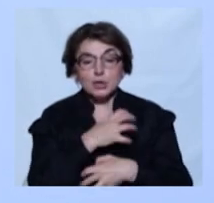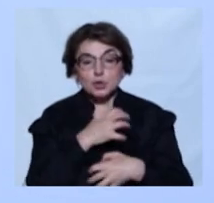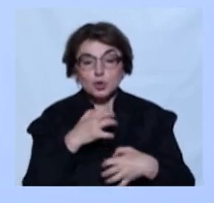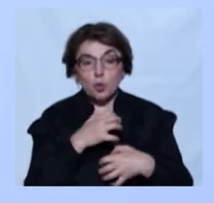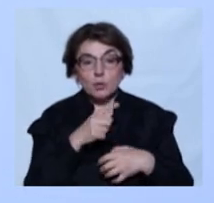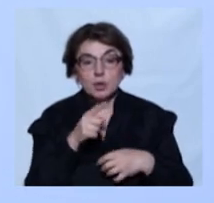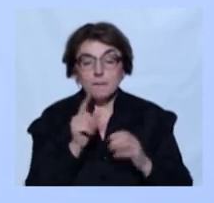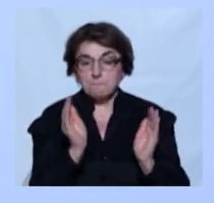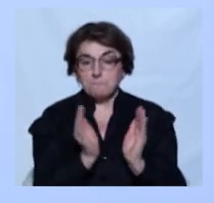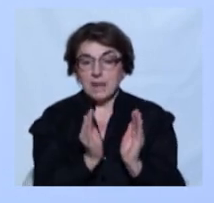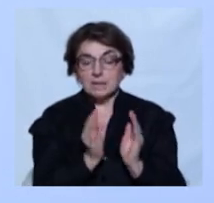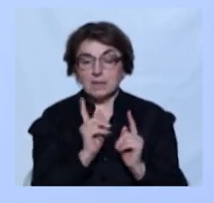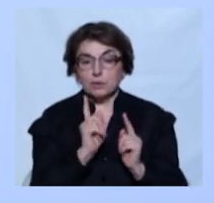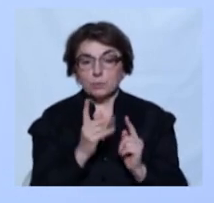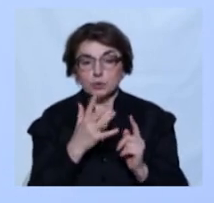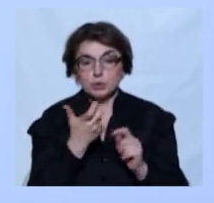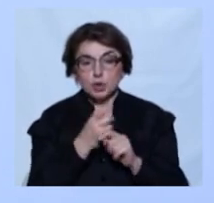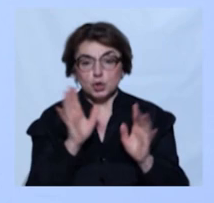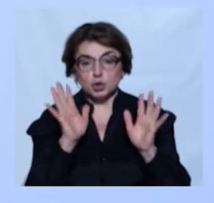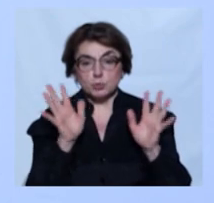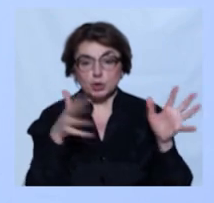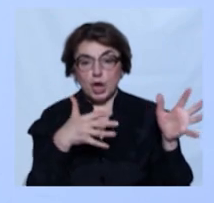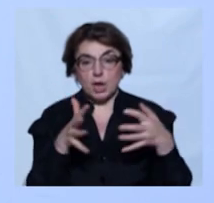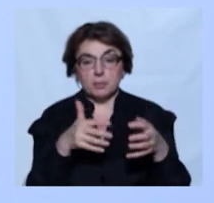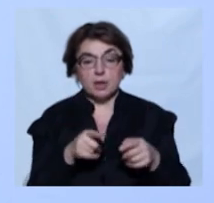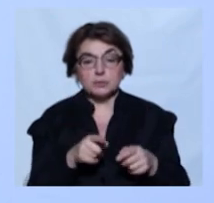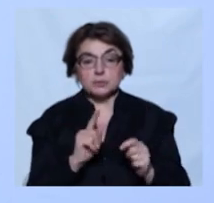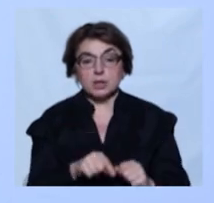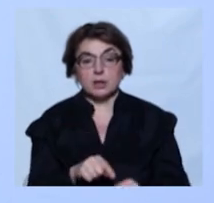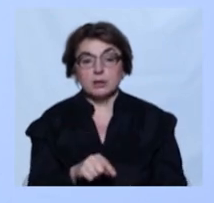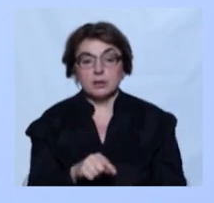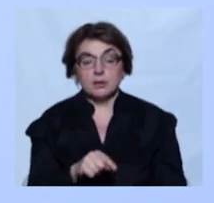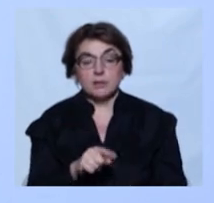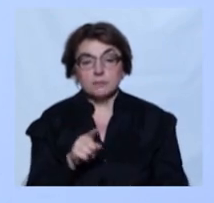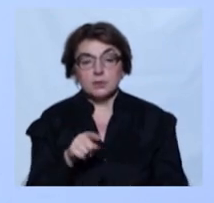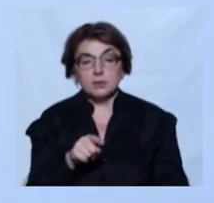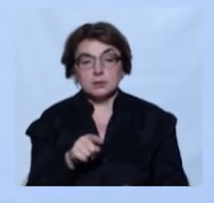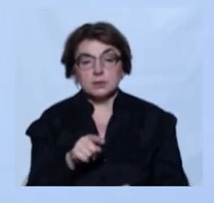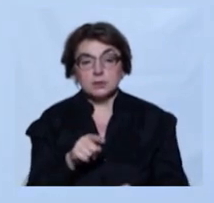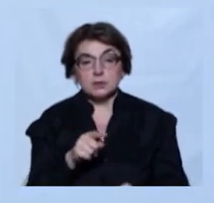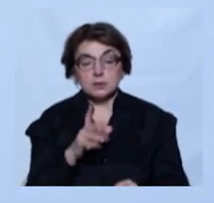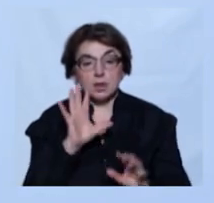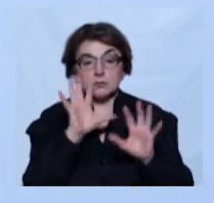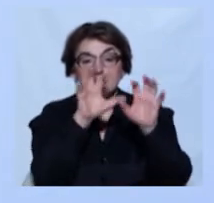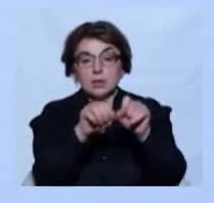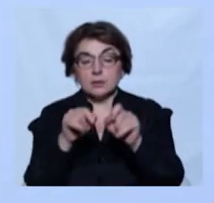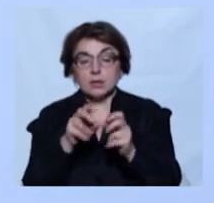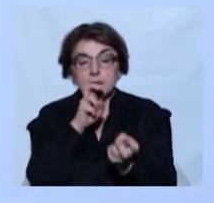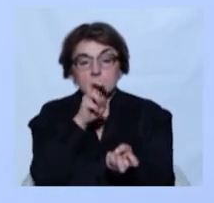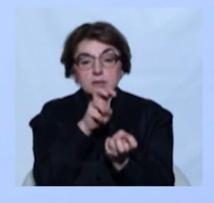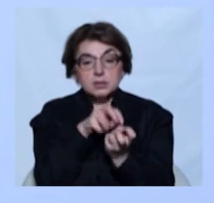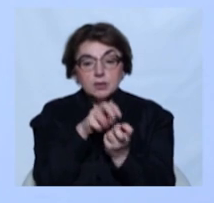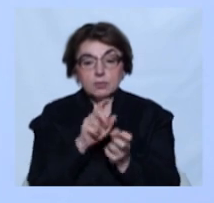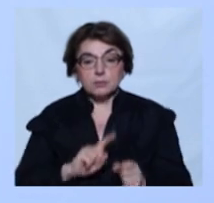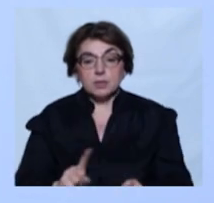შედარებით მცირე ზომის, რომელსაც დიდი ბრჭყალები აქვს და ძირითადად ის თავს ესხმის ციყვებს,